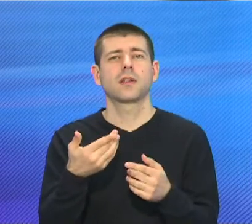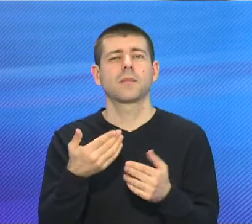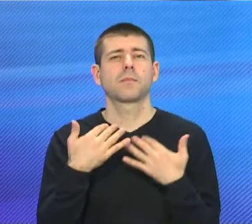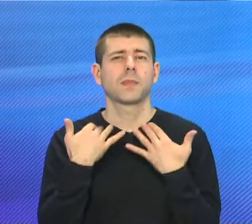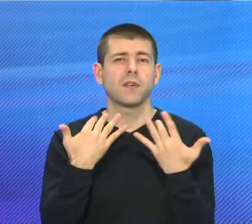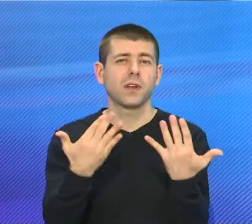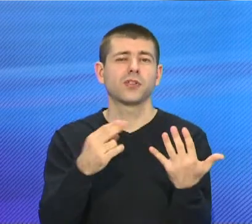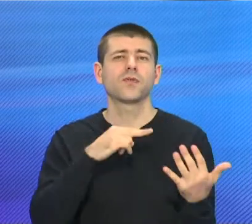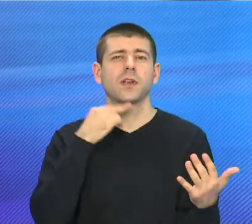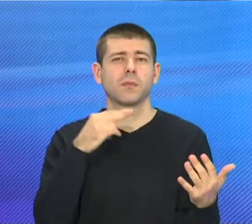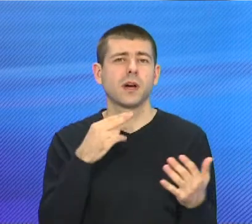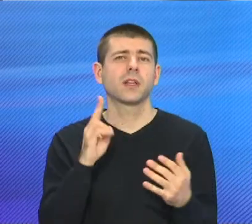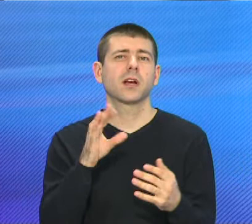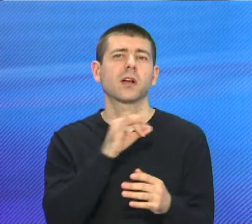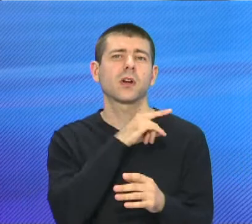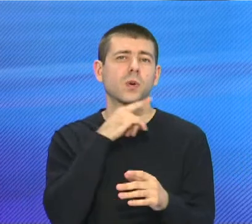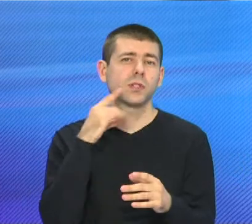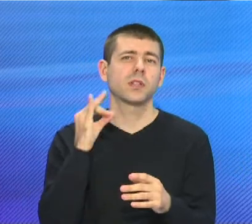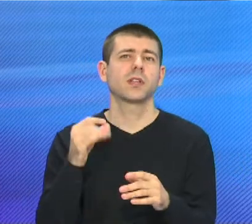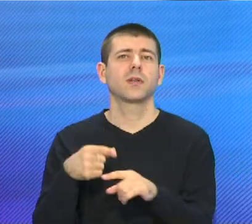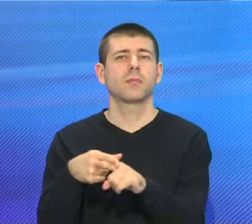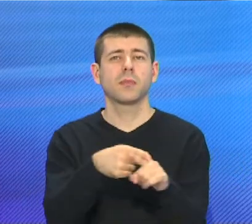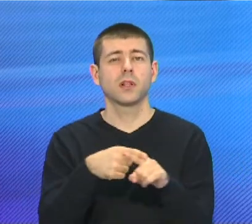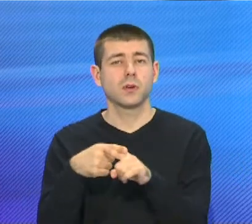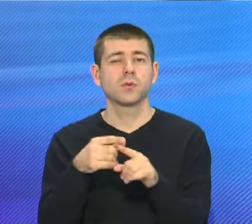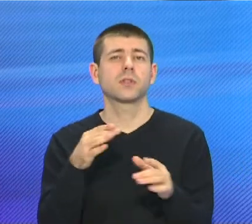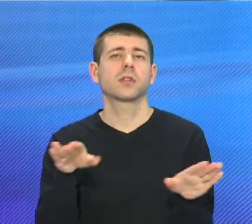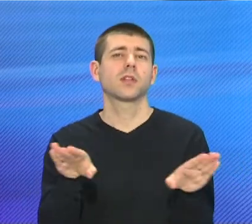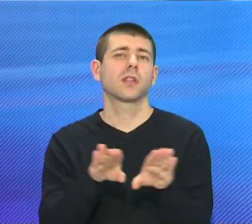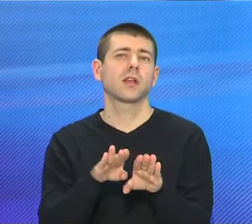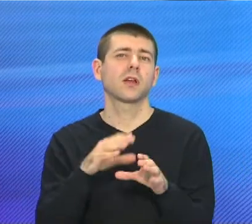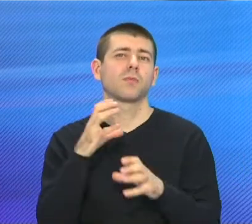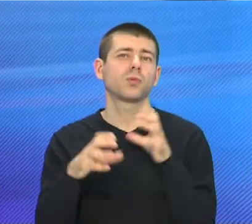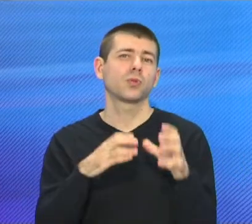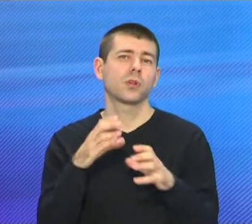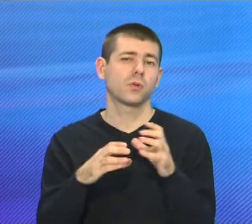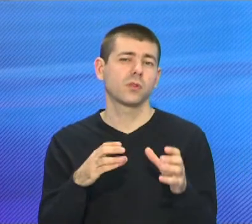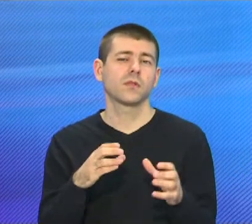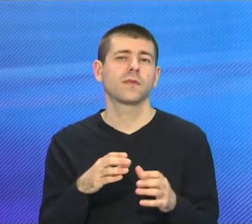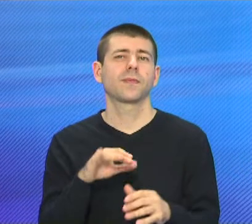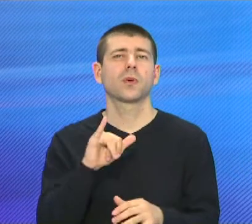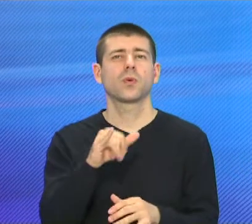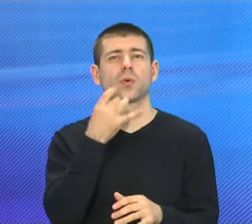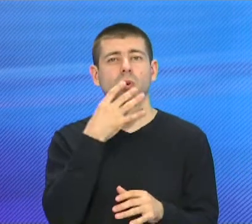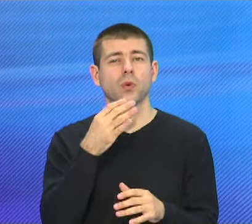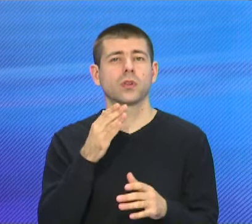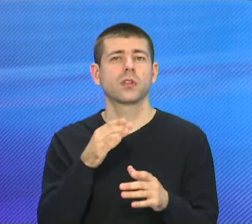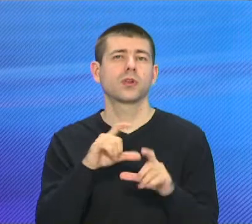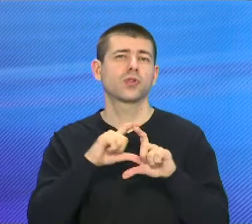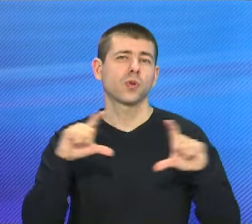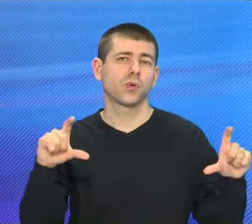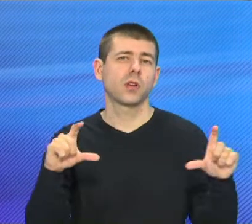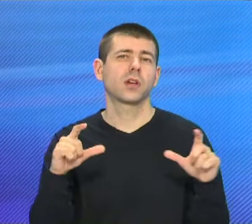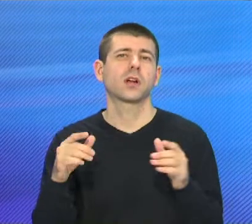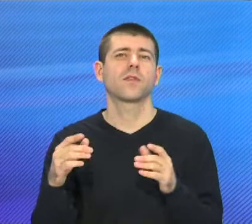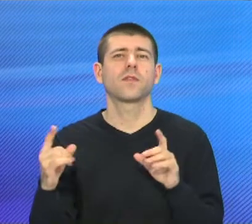привлечь внимание как России, так и Беларуси, я так думаю, что и международного сообщества. У городе над Нёманом школьников чакая